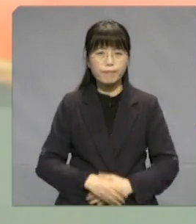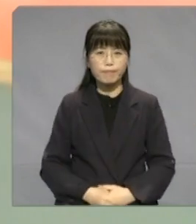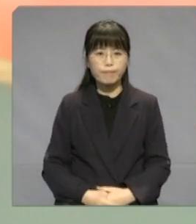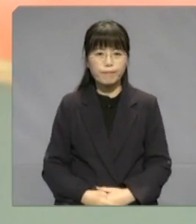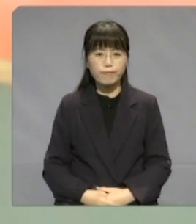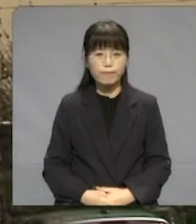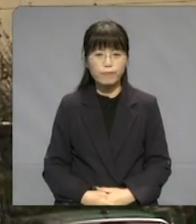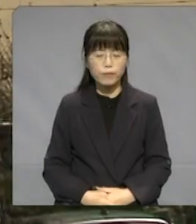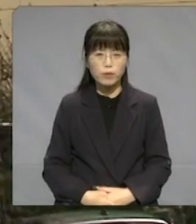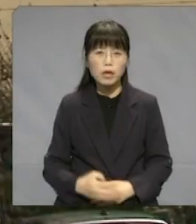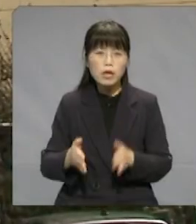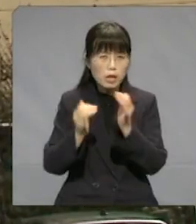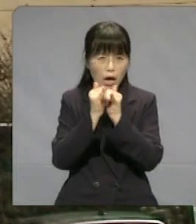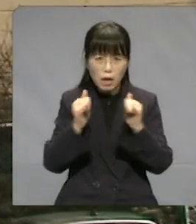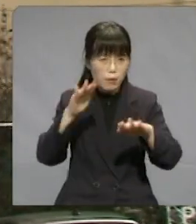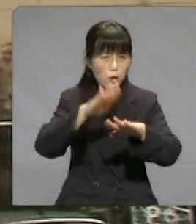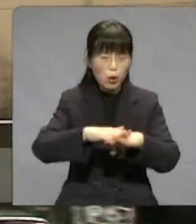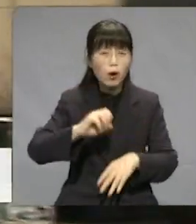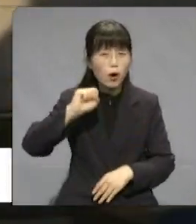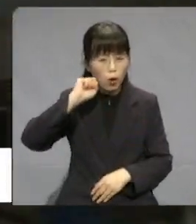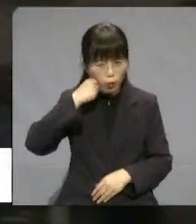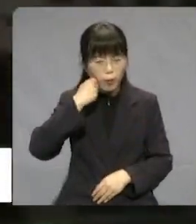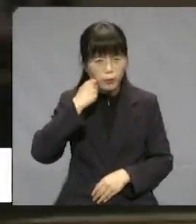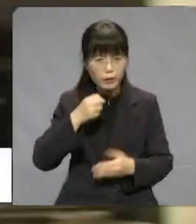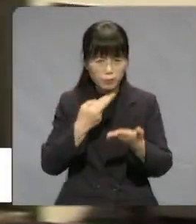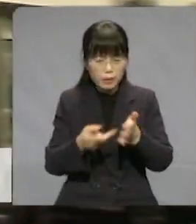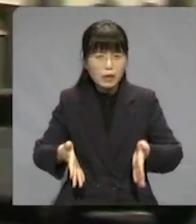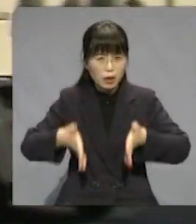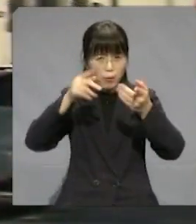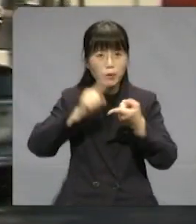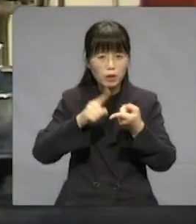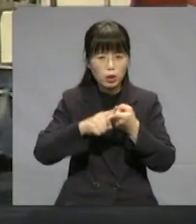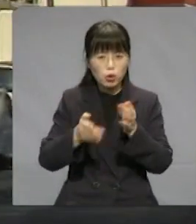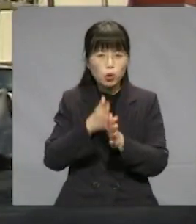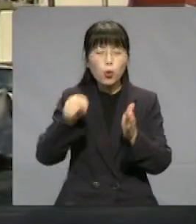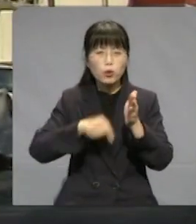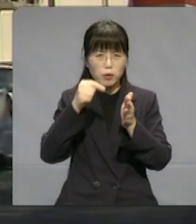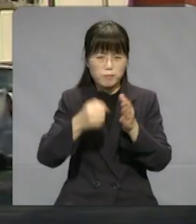했어요. 사람의 손길이 닿지 않는 빈 건물은